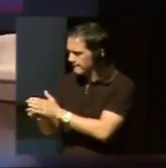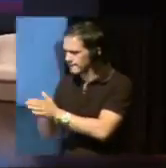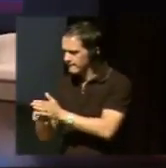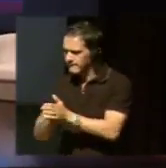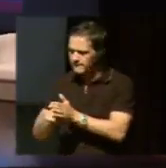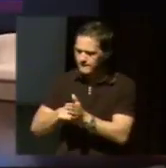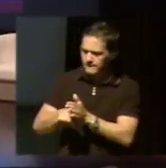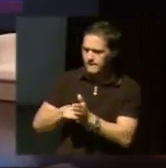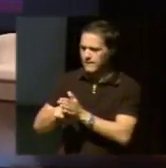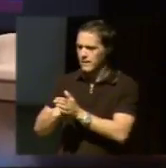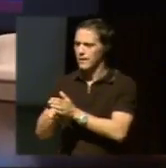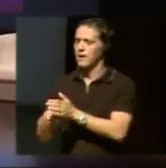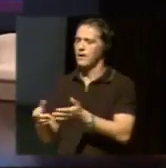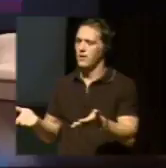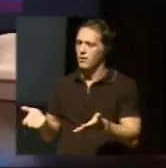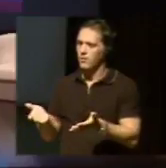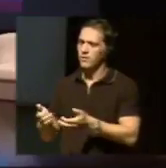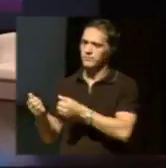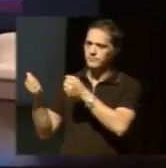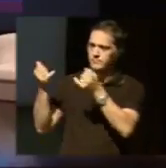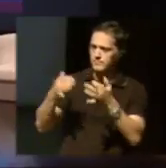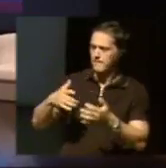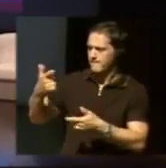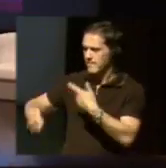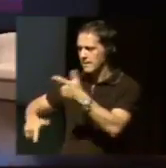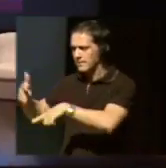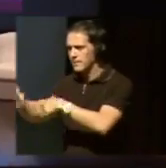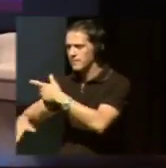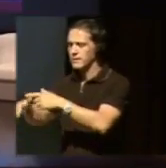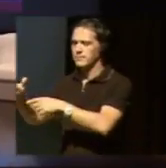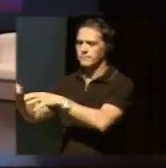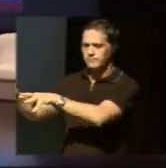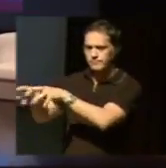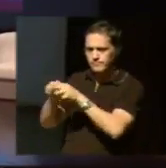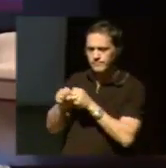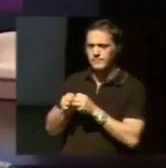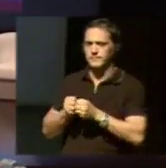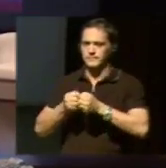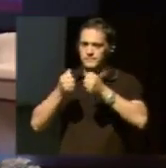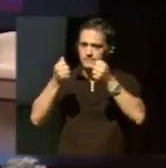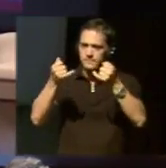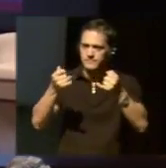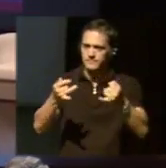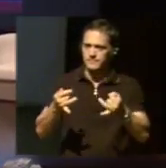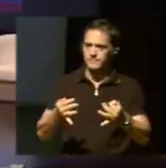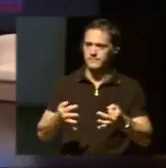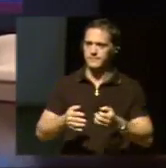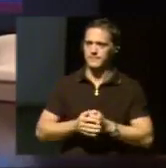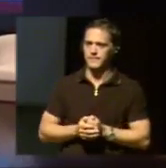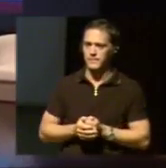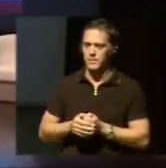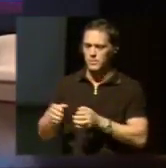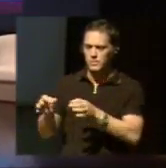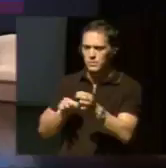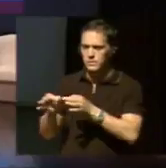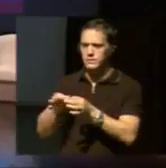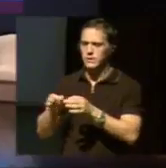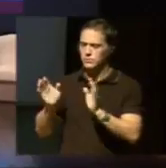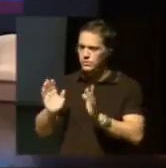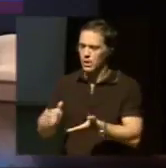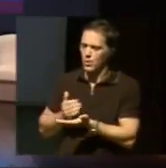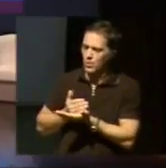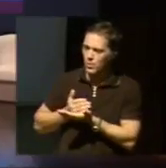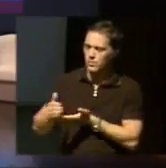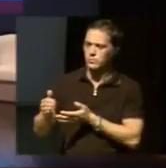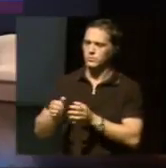Folien vorbereitet, wo ich einige aktuelle Projekte präsentieren möchte. Und ich hoffe, dass die vielleicht auch interessant sind für